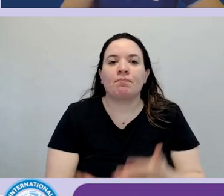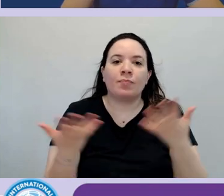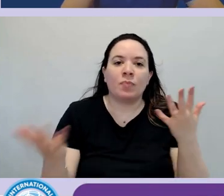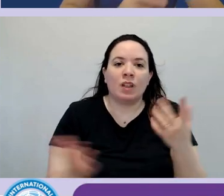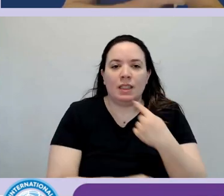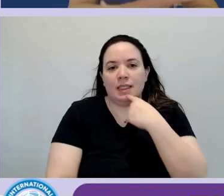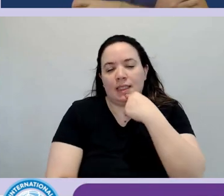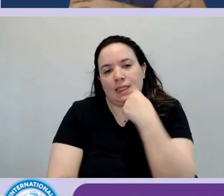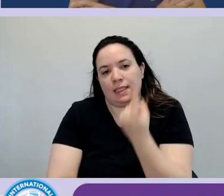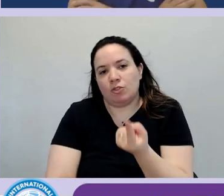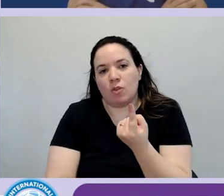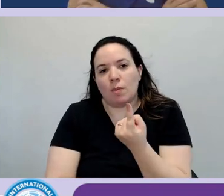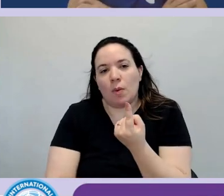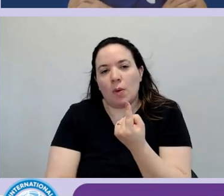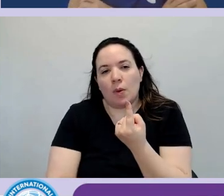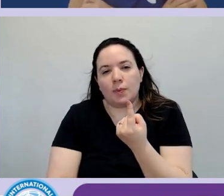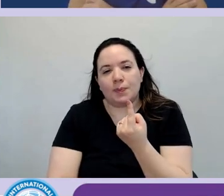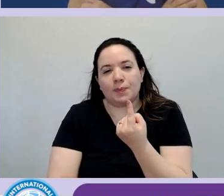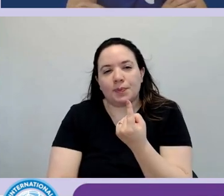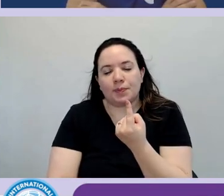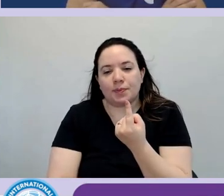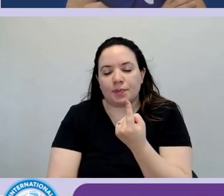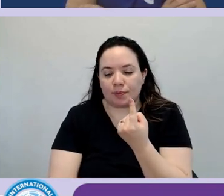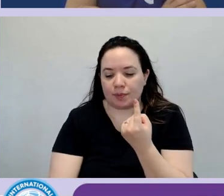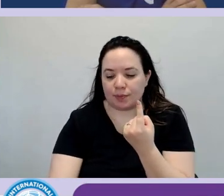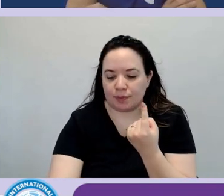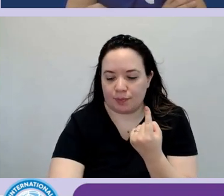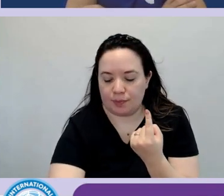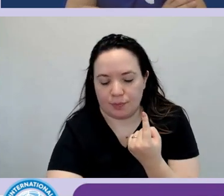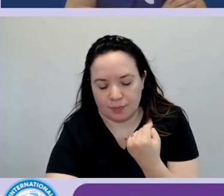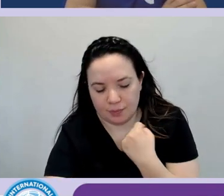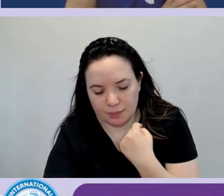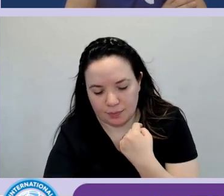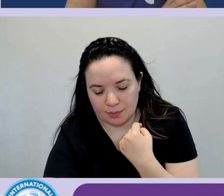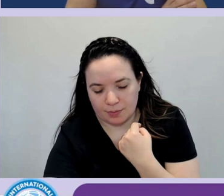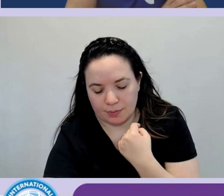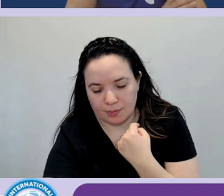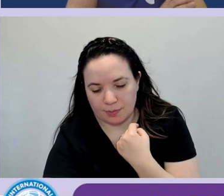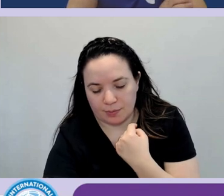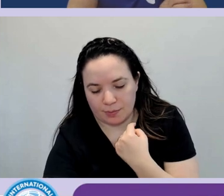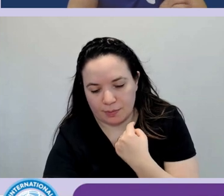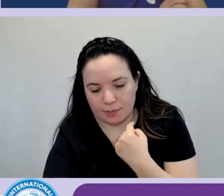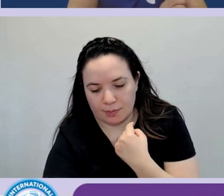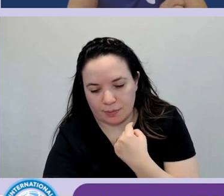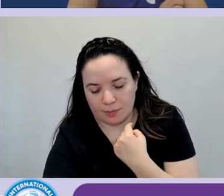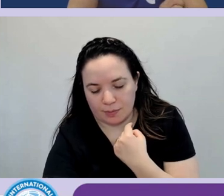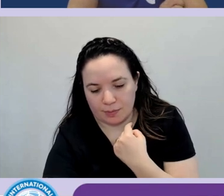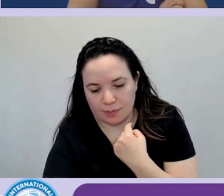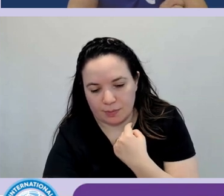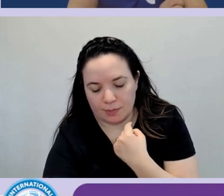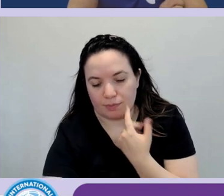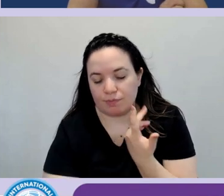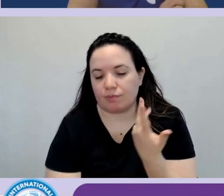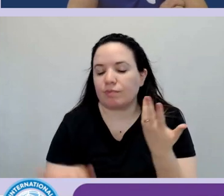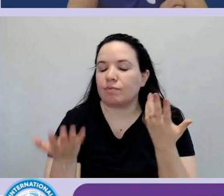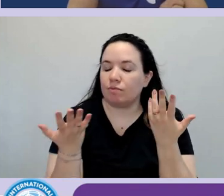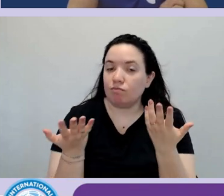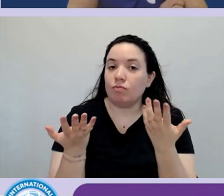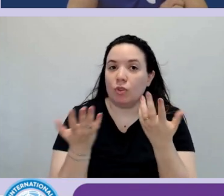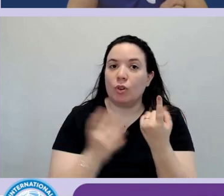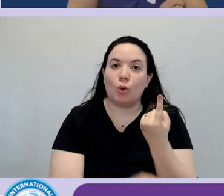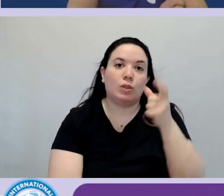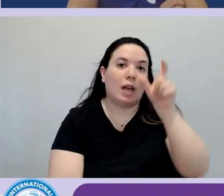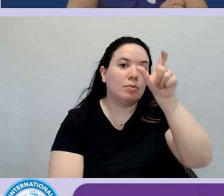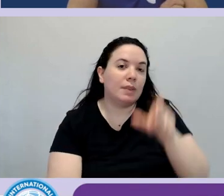che gli ambiti di come dire gli ambiti di applicazione eh per una persona non